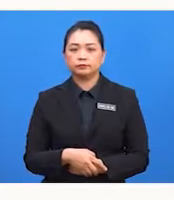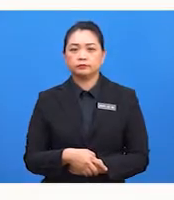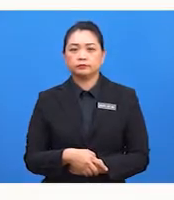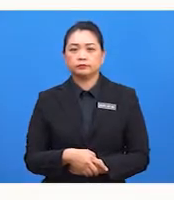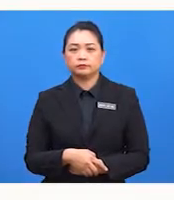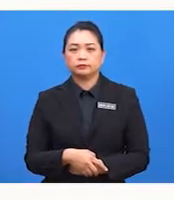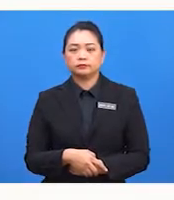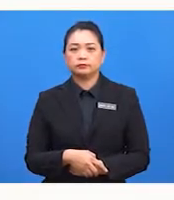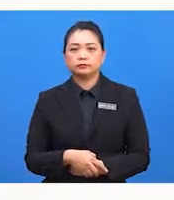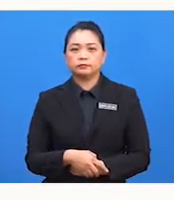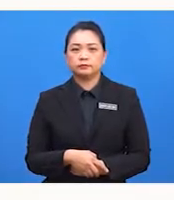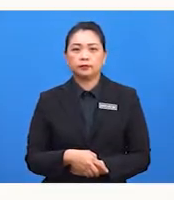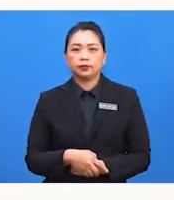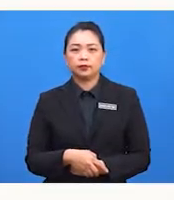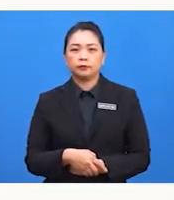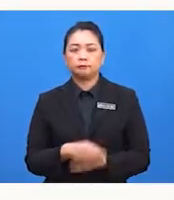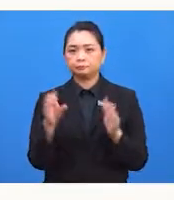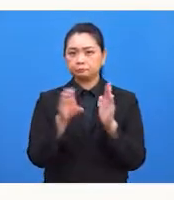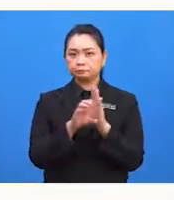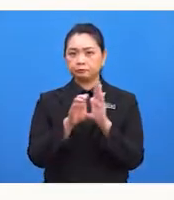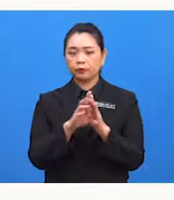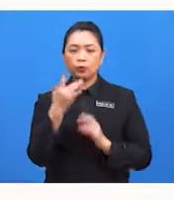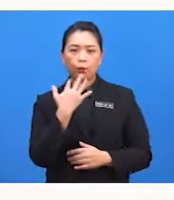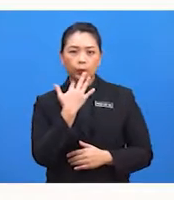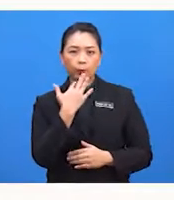Contoh warna-warna penggenap adalah